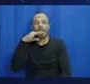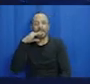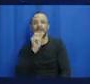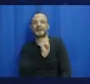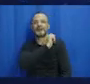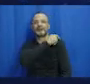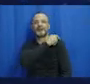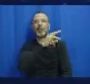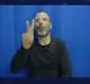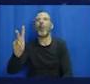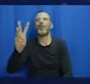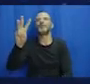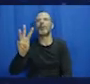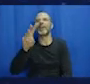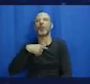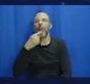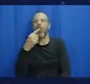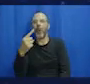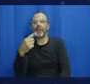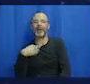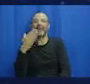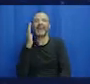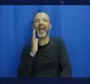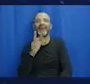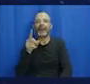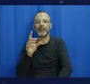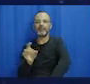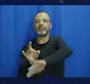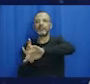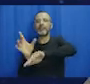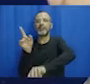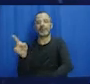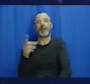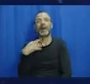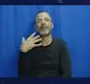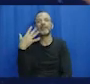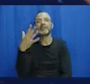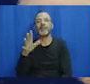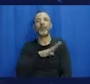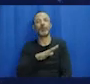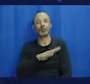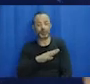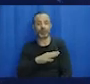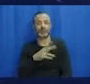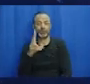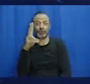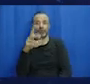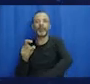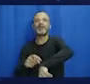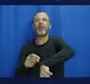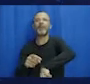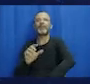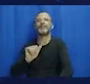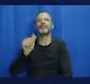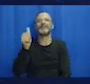العام كوبي شابتاي، برأيي بعد هكذا تصريح كان يجب طرده وفصله. هذا التصريح خطير جدا، عارف لسببين. السبب